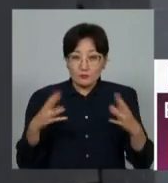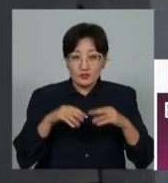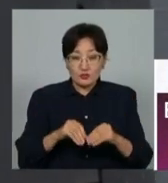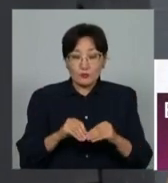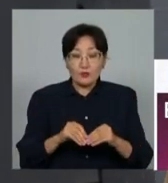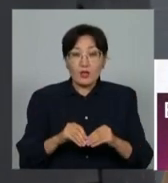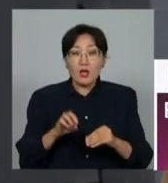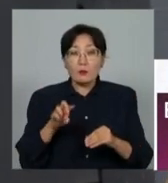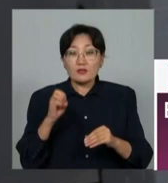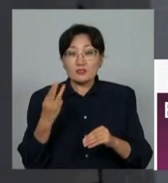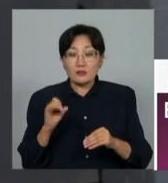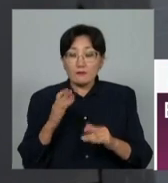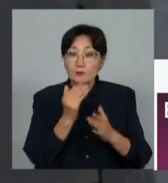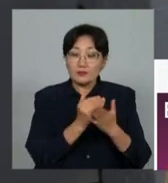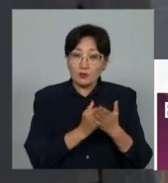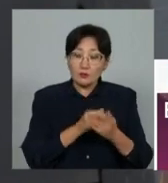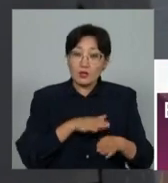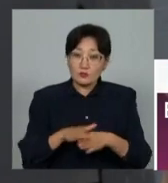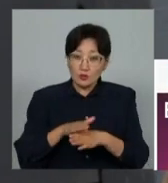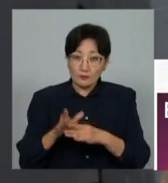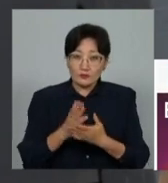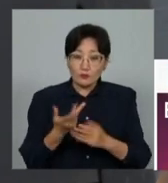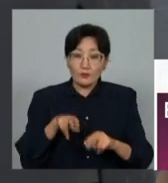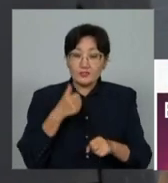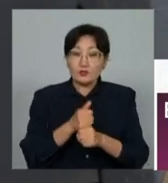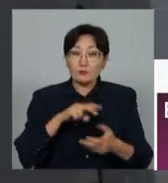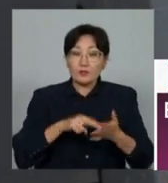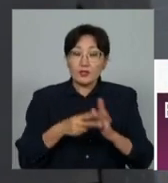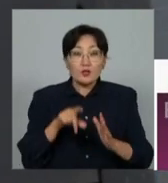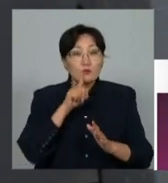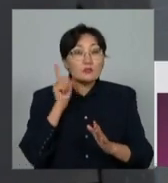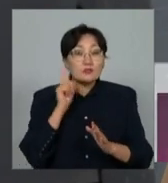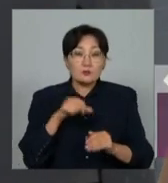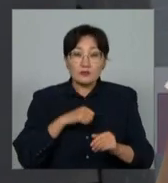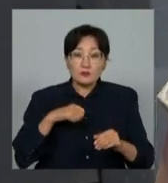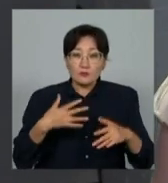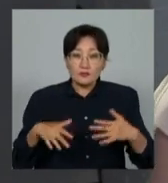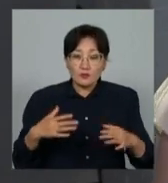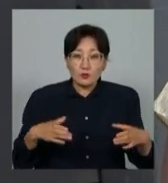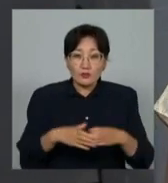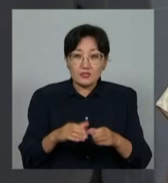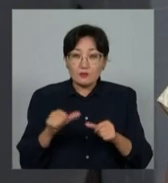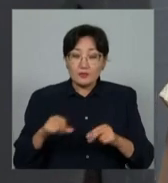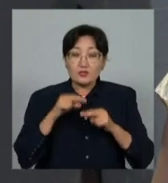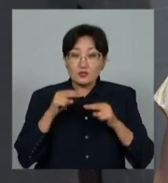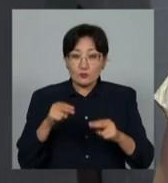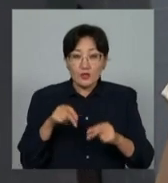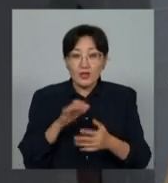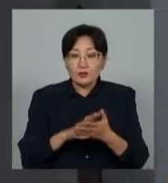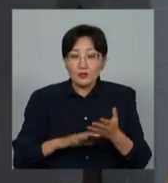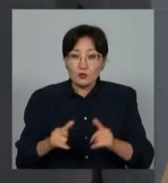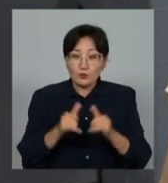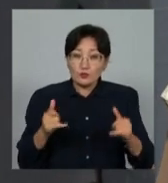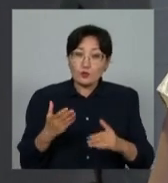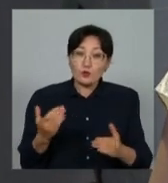бірігіп, апшифт бағдарламасын жүзеге асырып жатыр. Мұның негізгі мақсаты жастардың ең осал топтарына ерекше назар аударып, әрі қарай